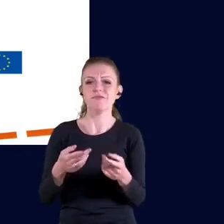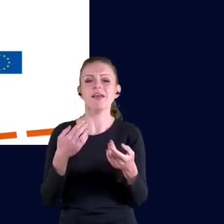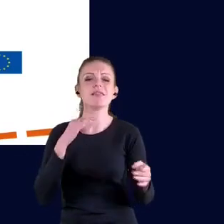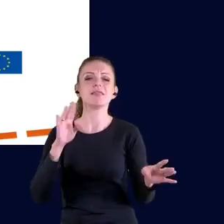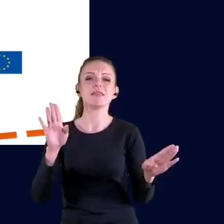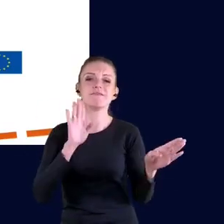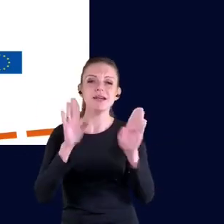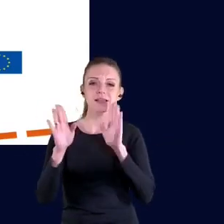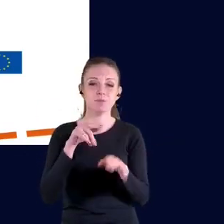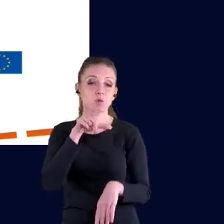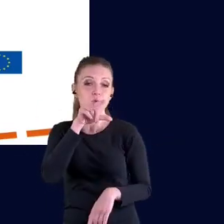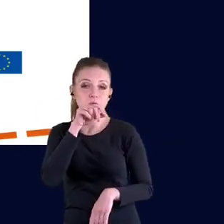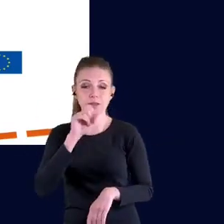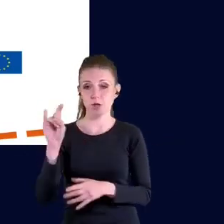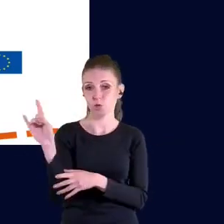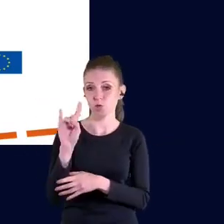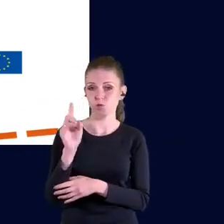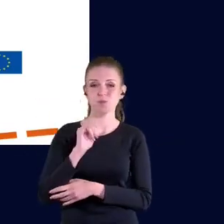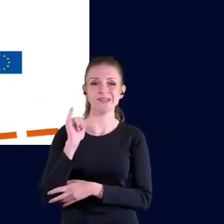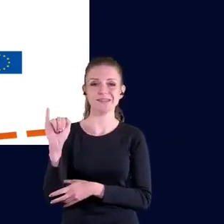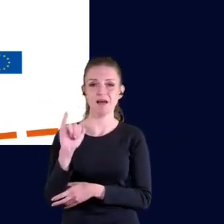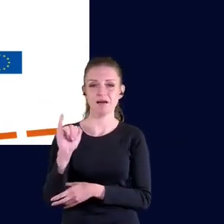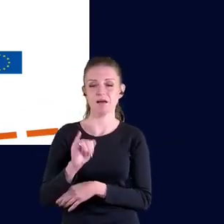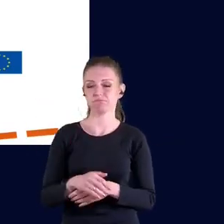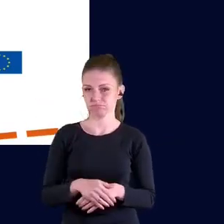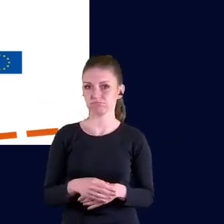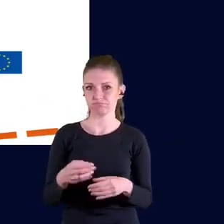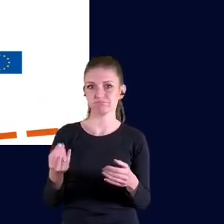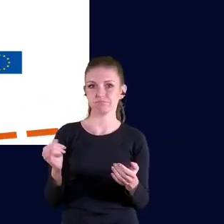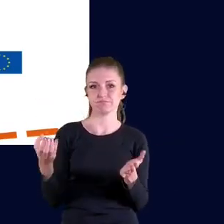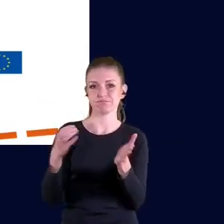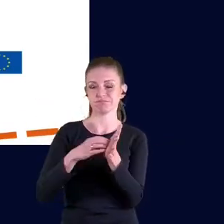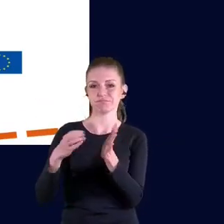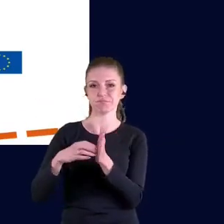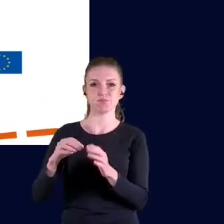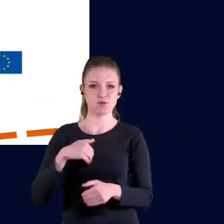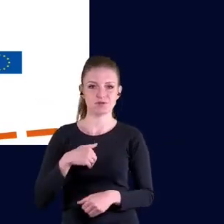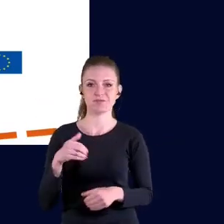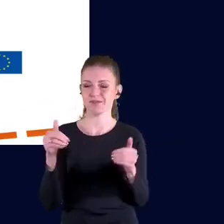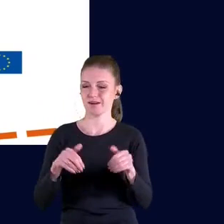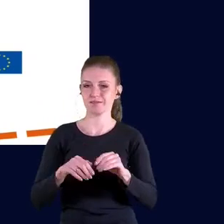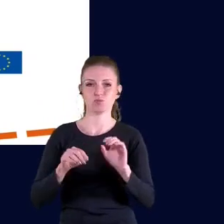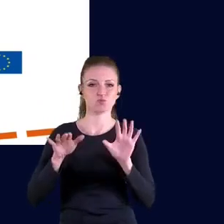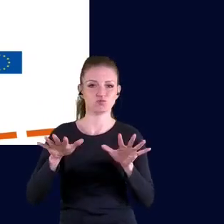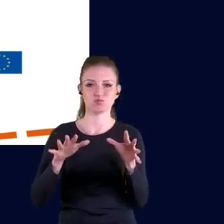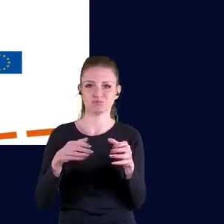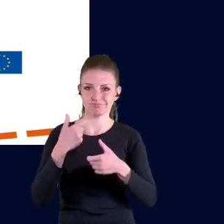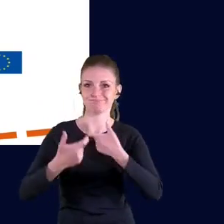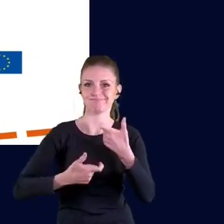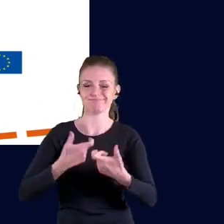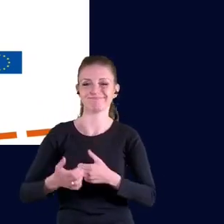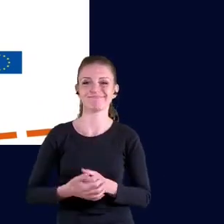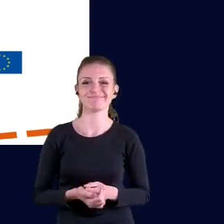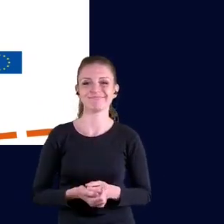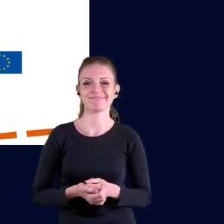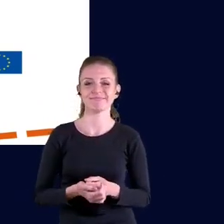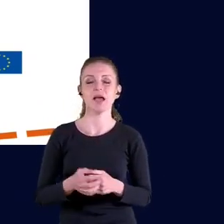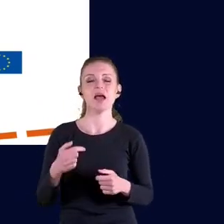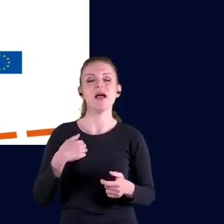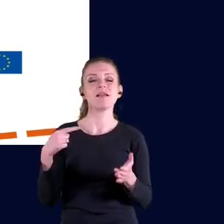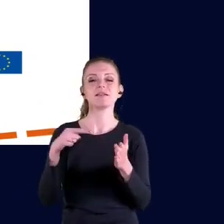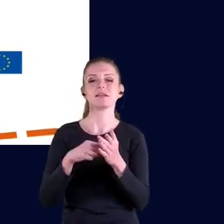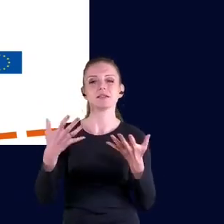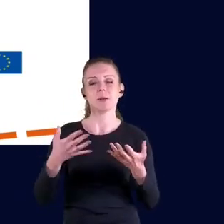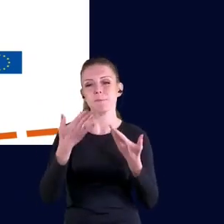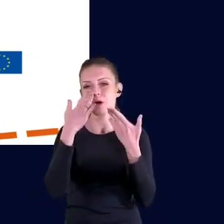Twitter YouTube Czy Instagram celem mojej prezentacji jest przedstawienie rozwoju strategii działań